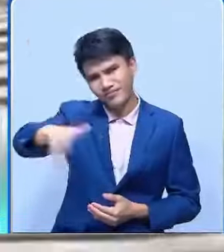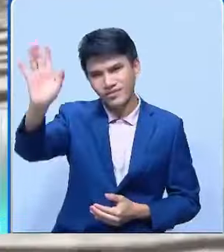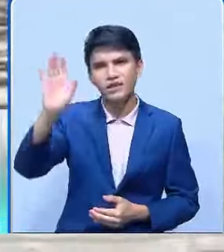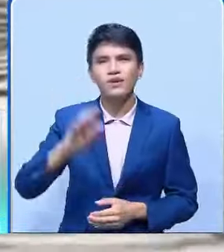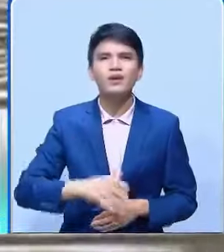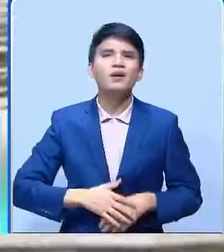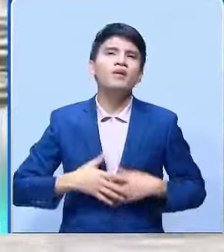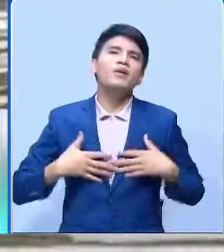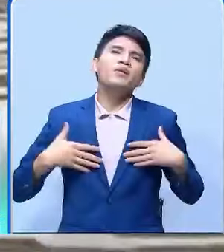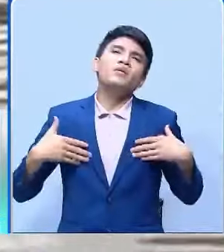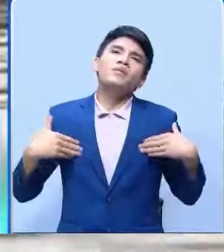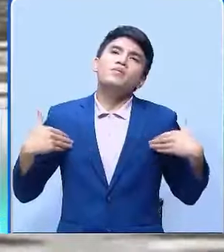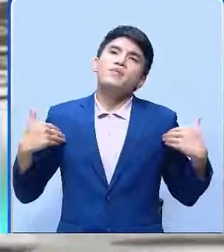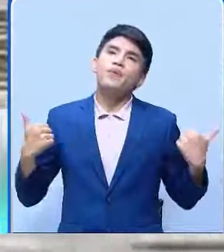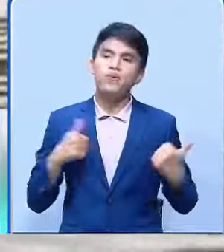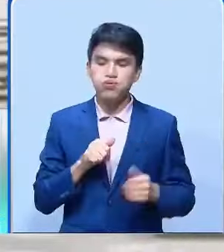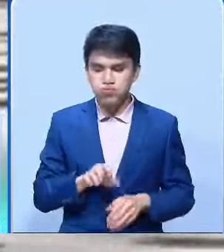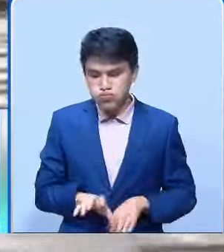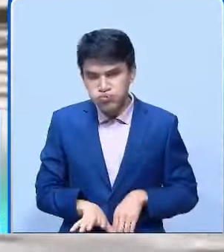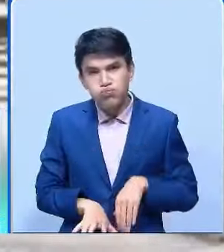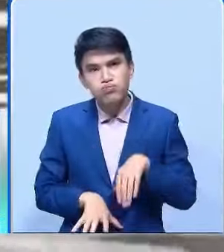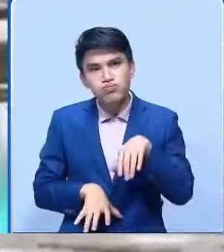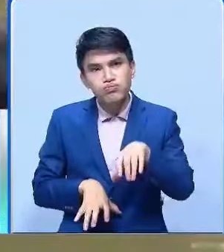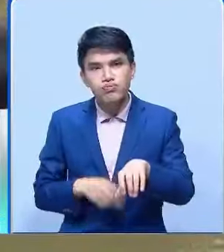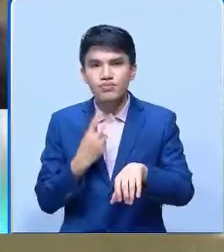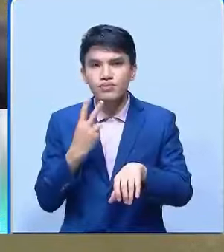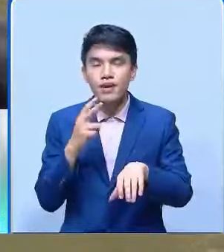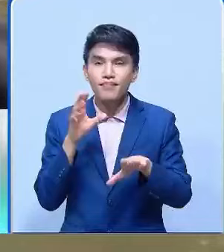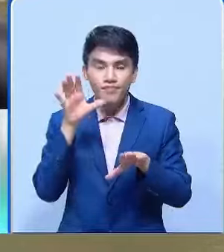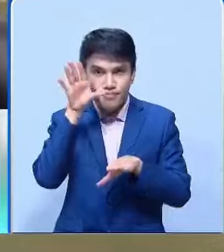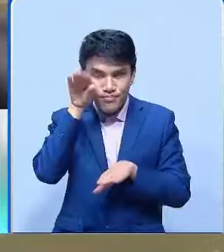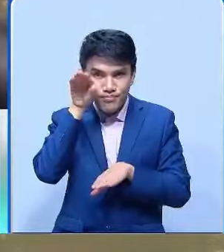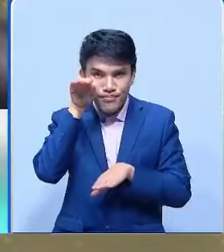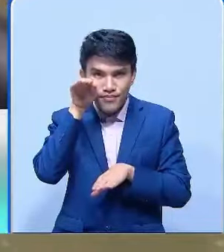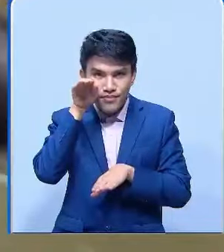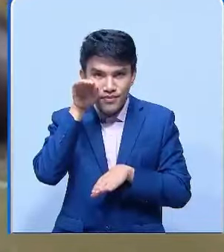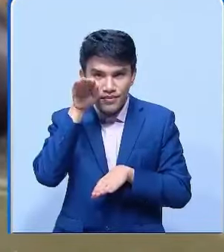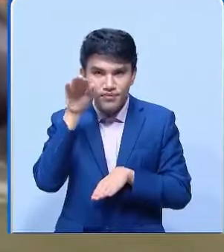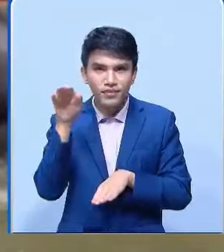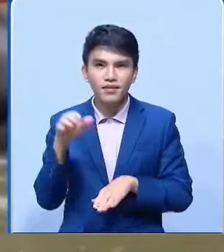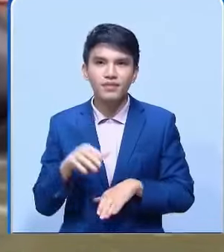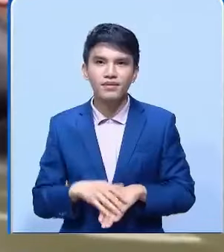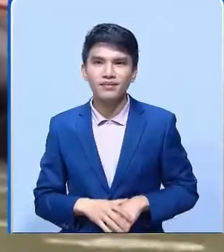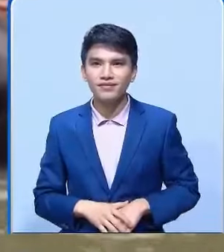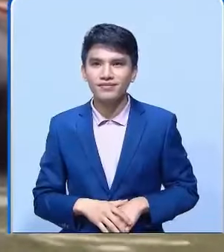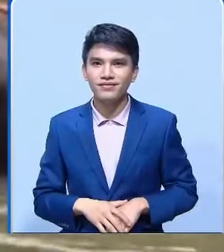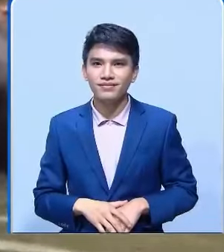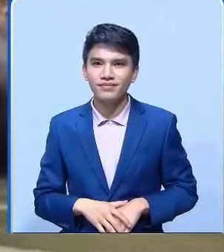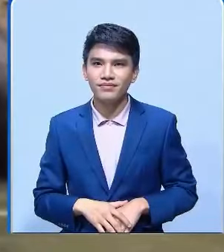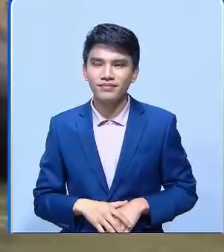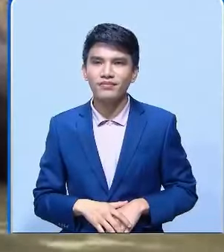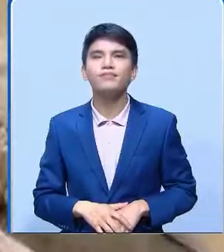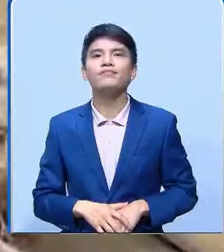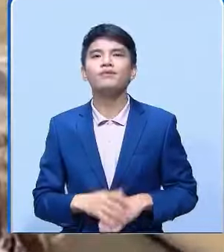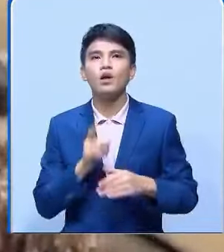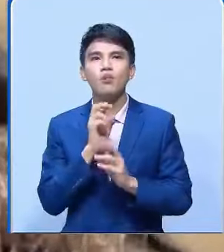ำสบายใจเฉิบก่อนจะขึ้นมาแล้วมาทำแบบหลับตาพริมออนอีก อัน น ี้ เออแต่ว่าเจ้าหน้าที่เขา